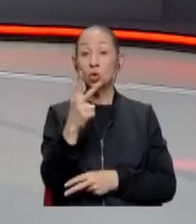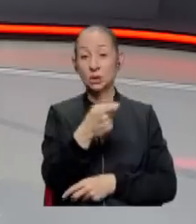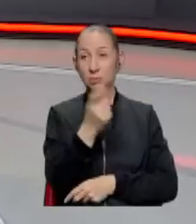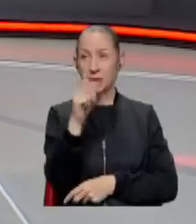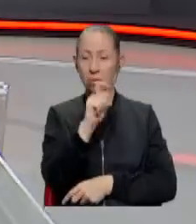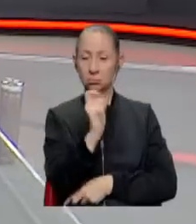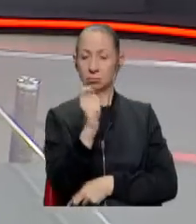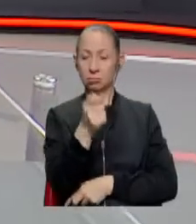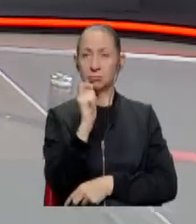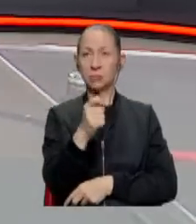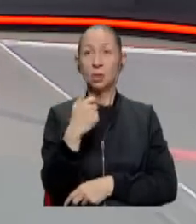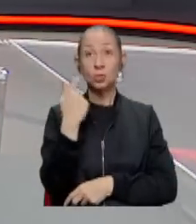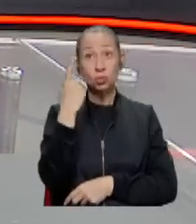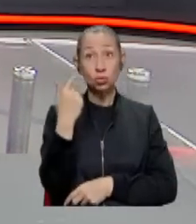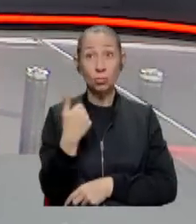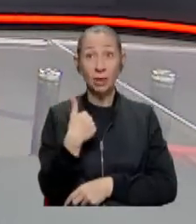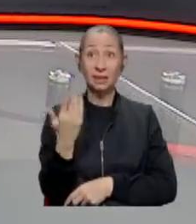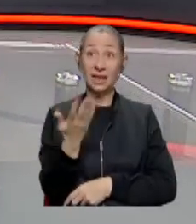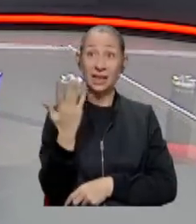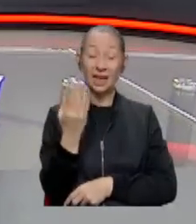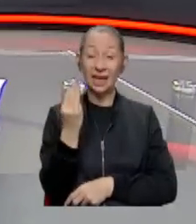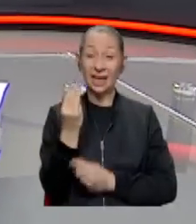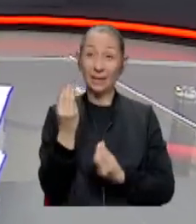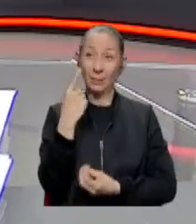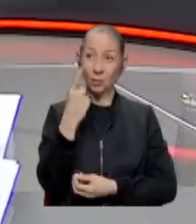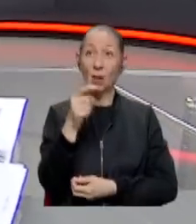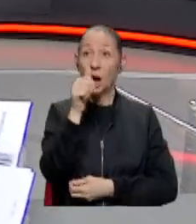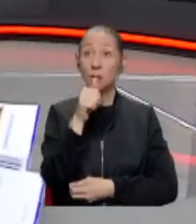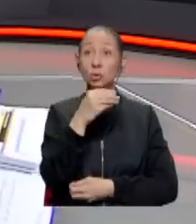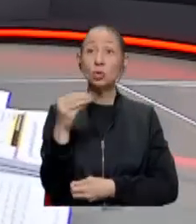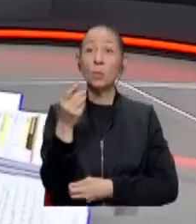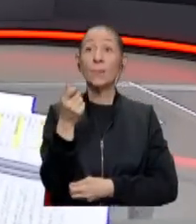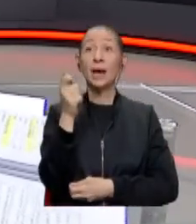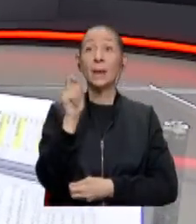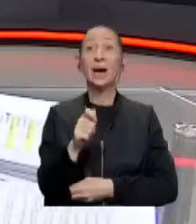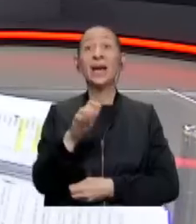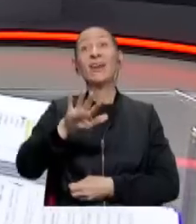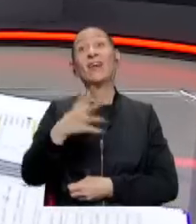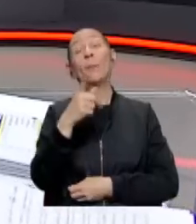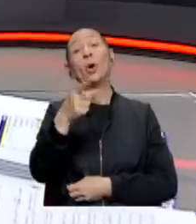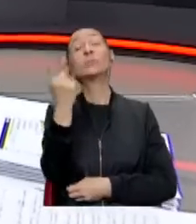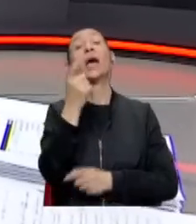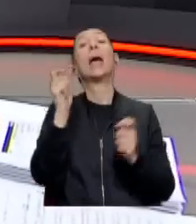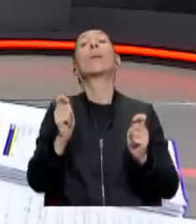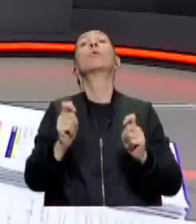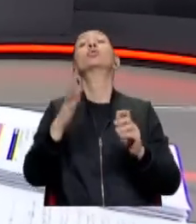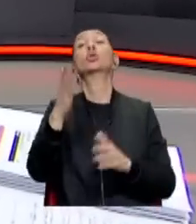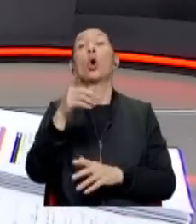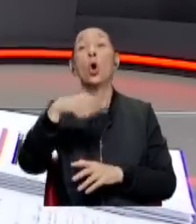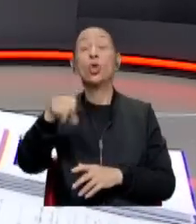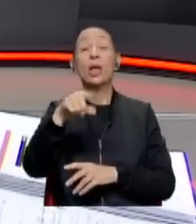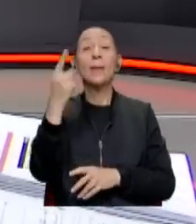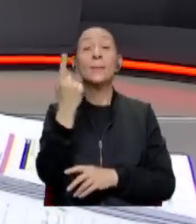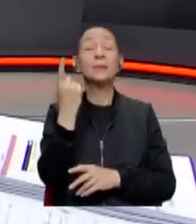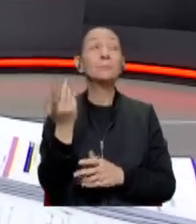ayda düşünün ben ne kadar hani iyi niyetle bakıyorum 600 milyon para yapar ya da böyle bir şey yapamıyorsanız onlara